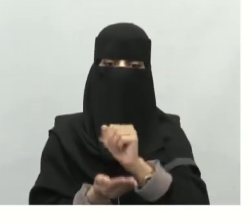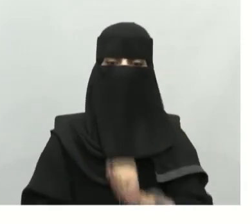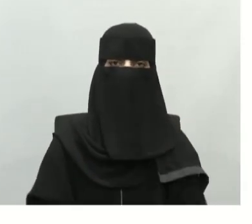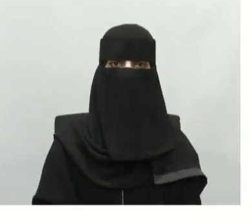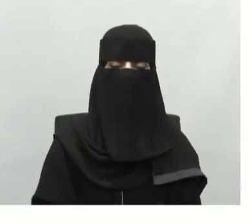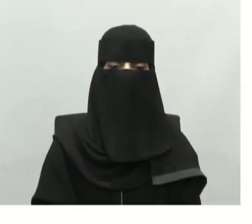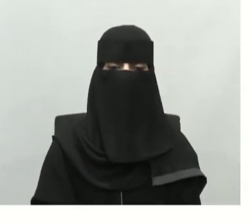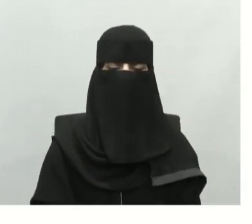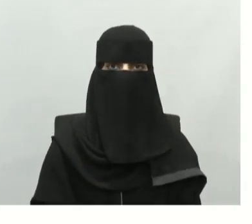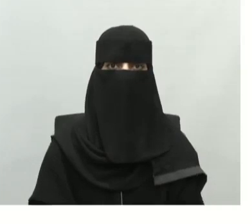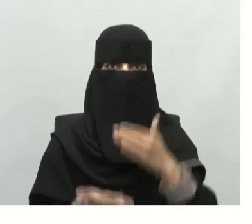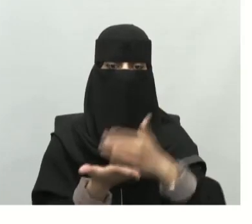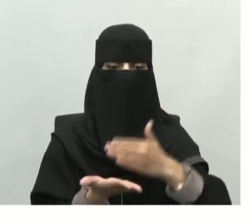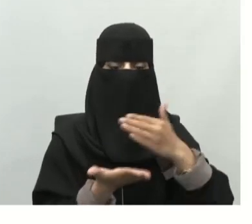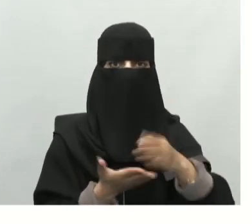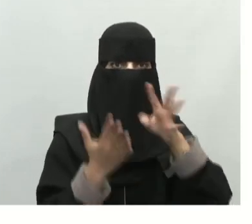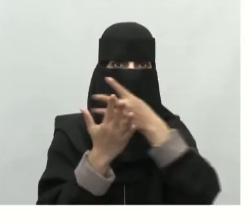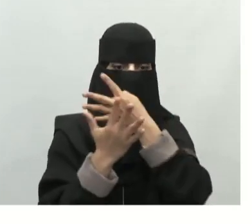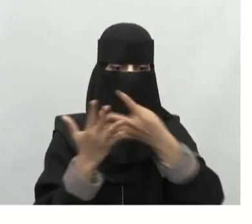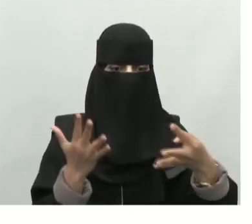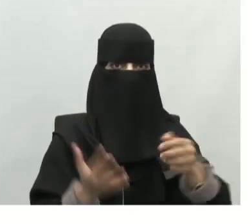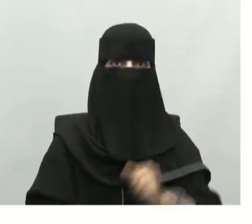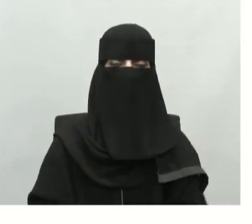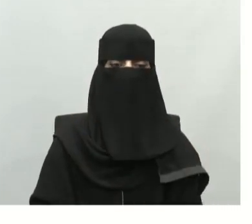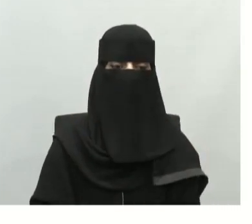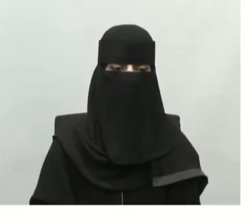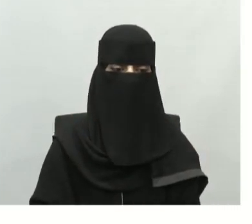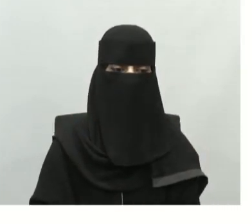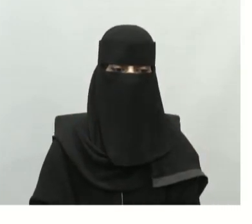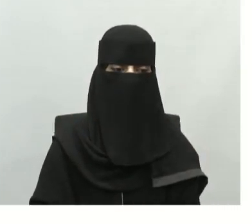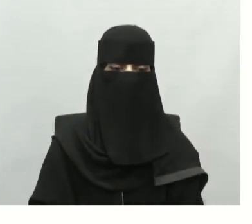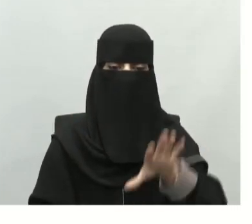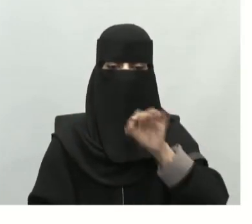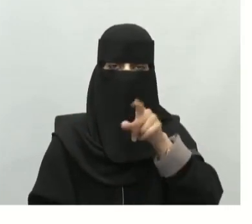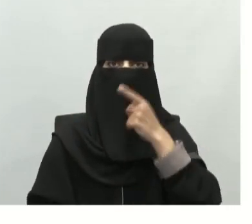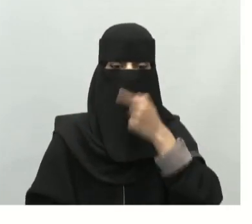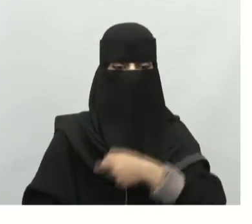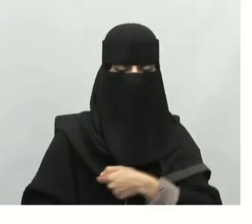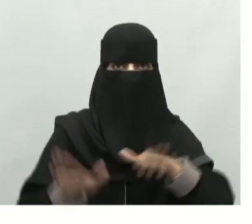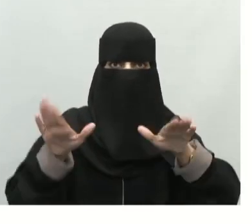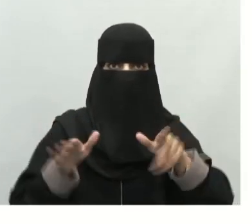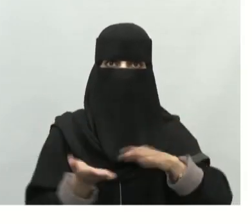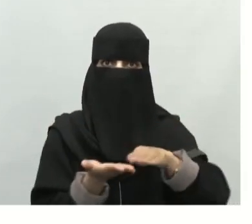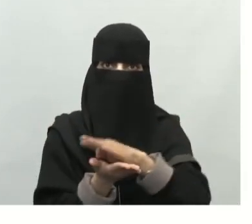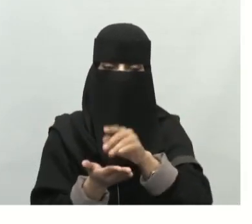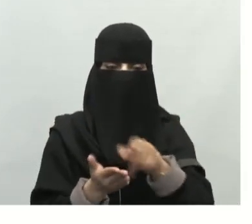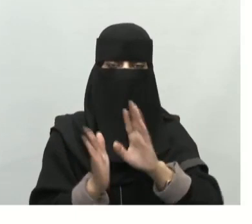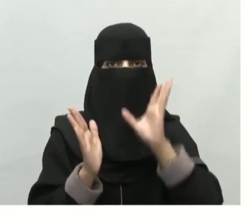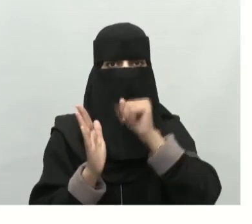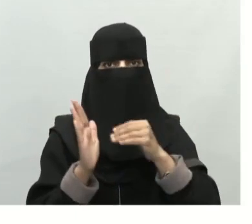زواحف نكمل جدولنا ناخذ الثديات والطيور والزواحف لانه